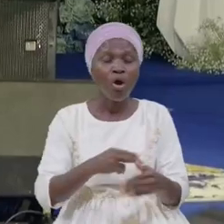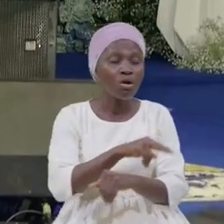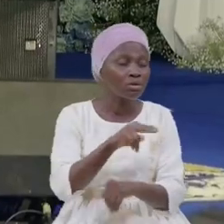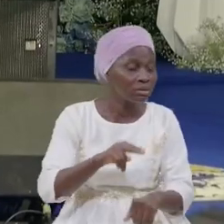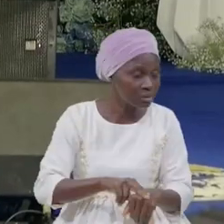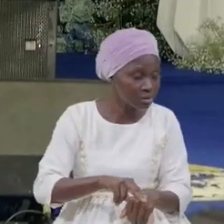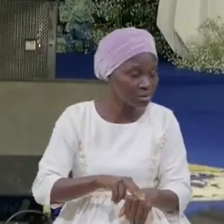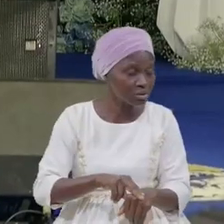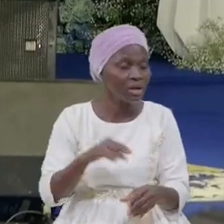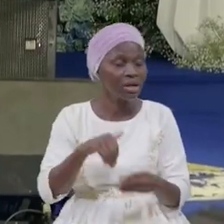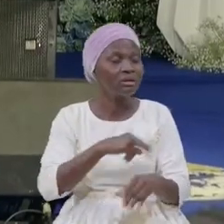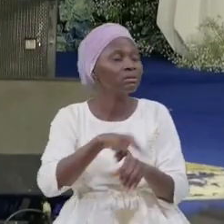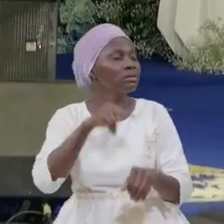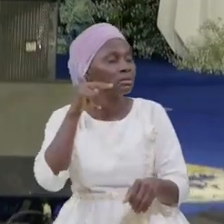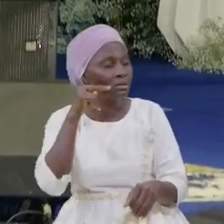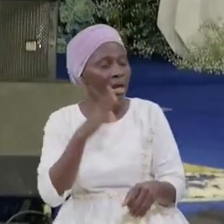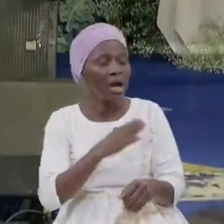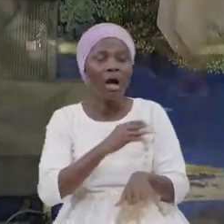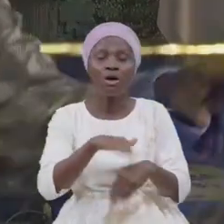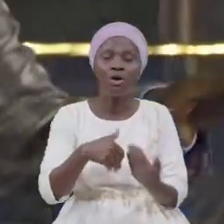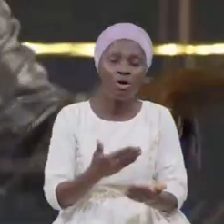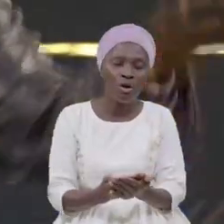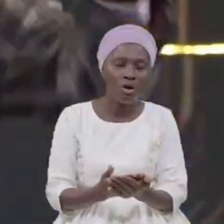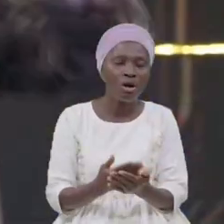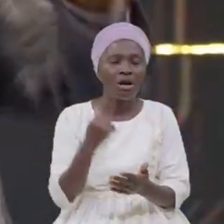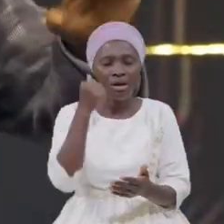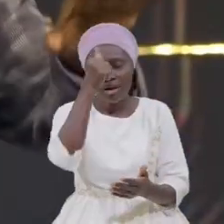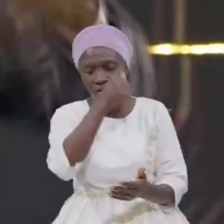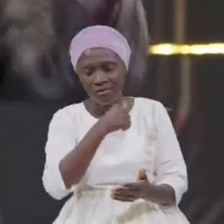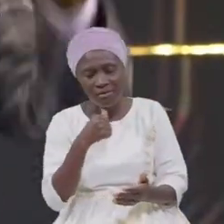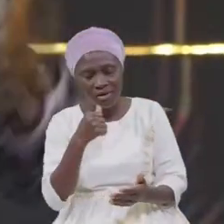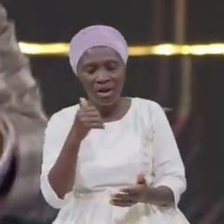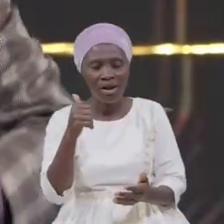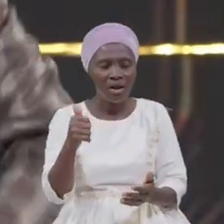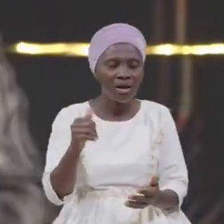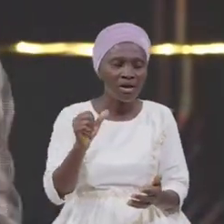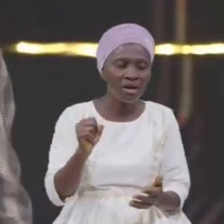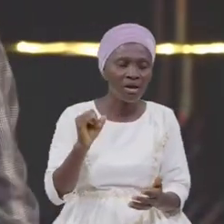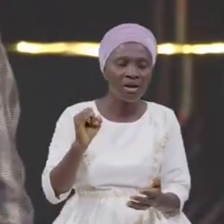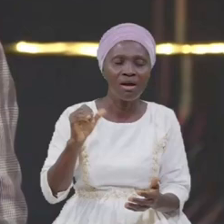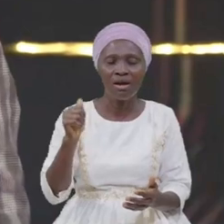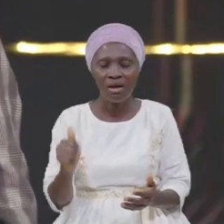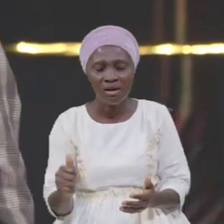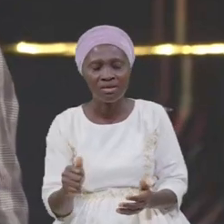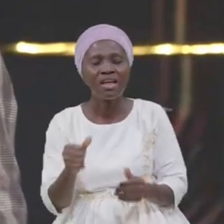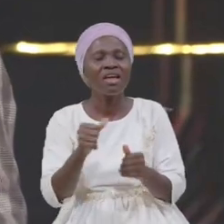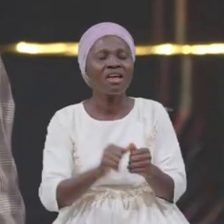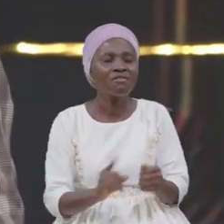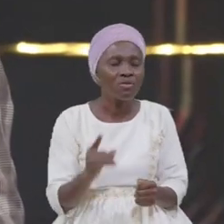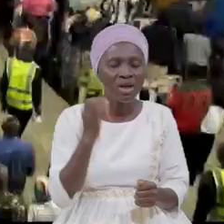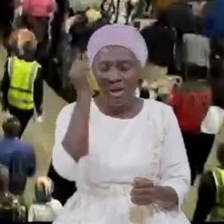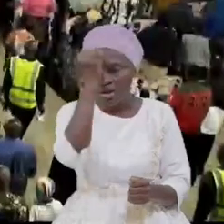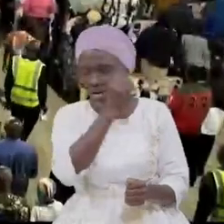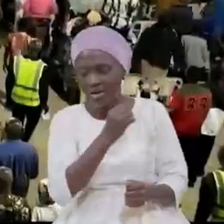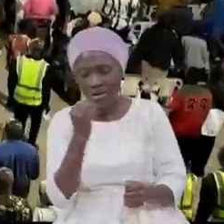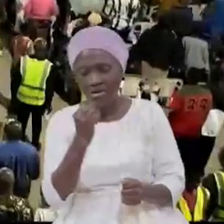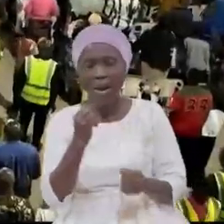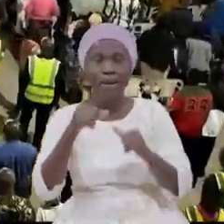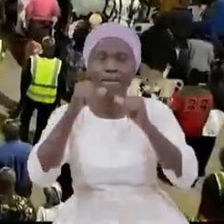et au-delà, en Asie, en Amérique, partout, en Europe. Bénédiction